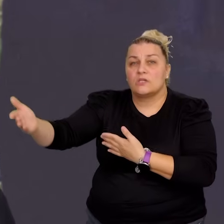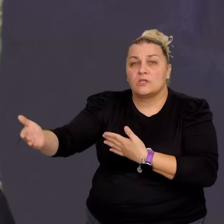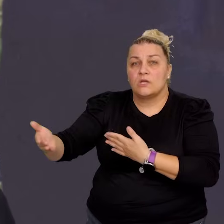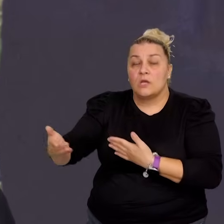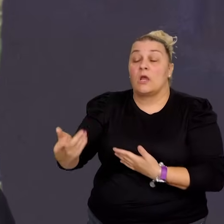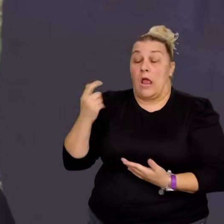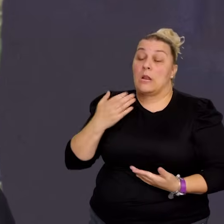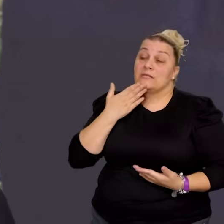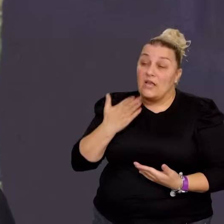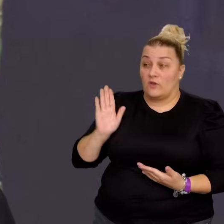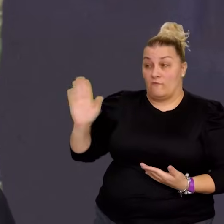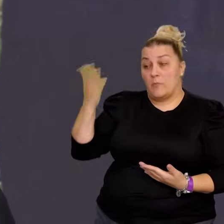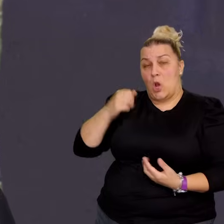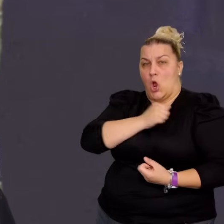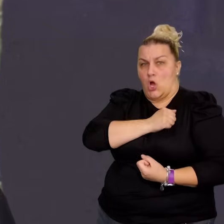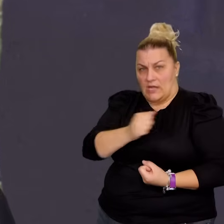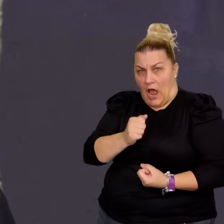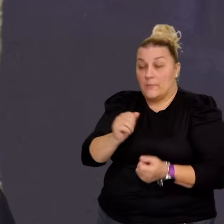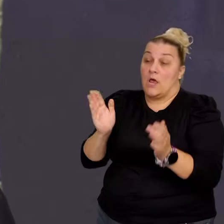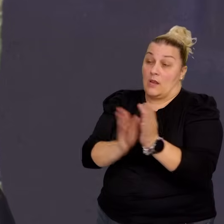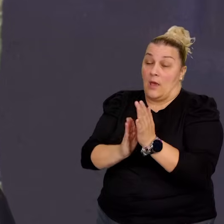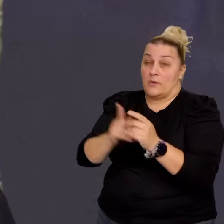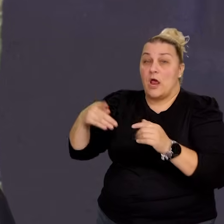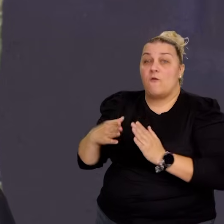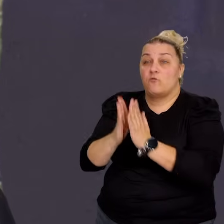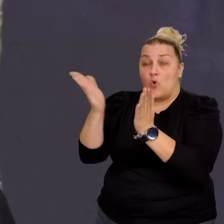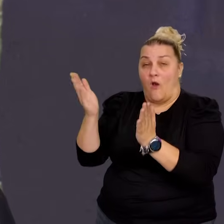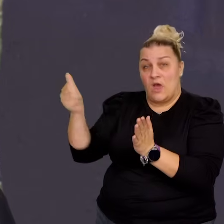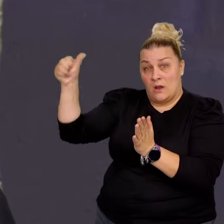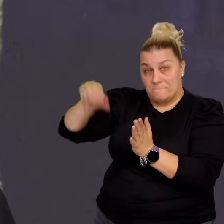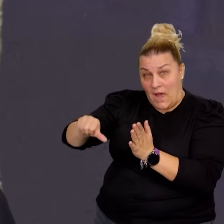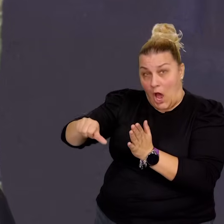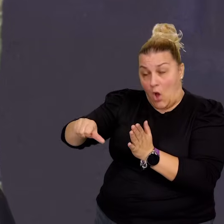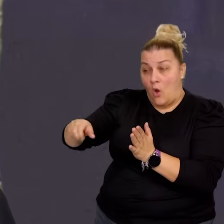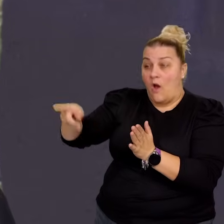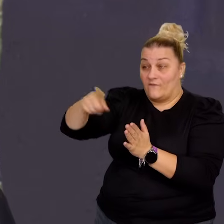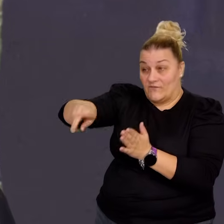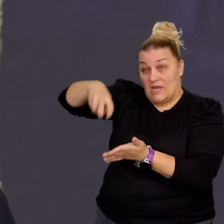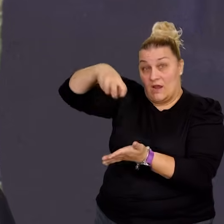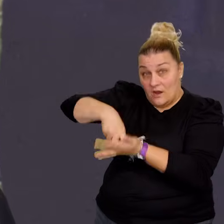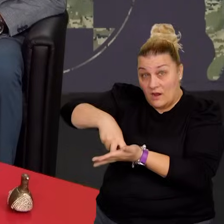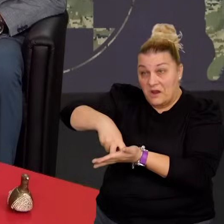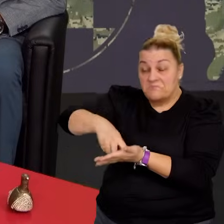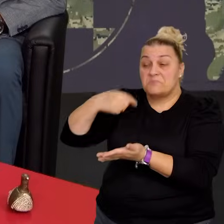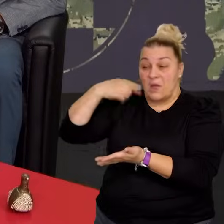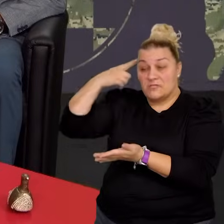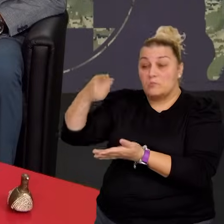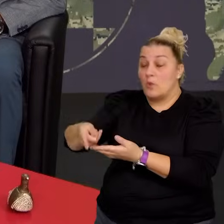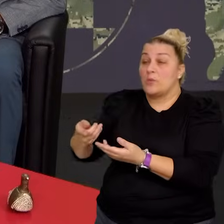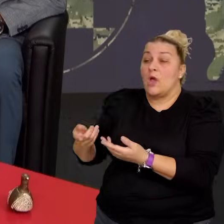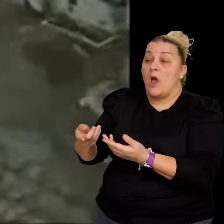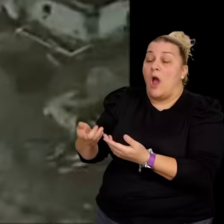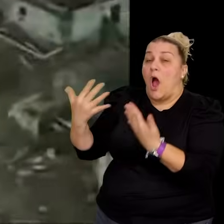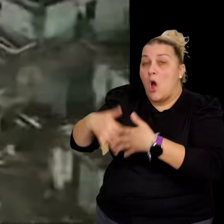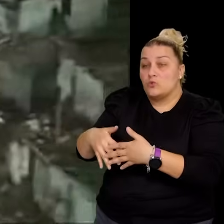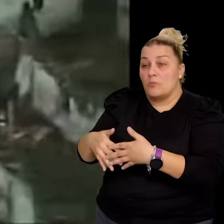je tako i bilo, jer ne daj Bože da je Vukovar pao, da ste vi tad poklekli, pa mislim da bi tad i priči tu bio i